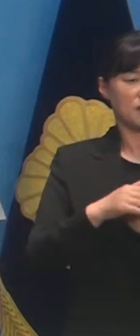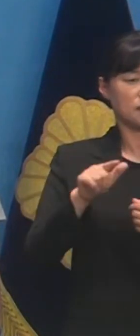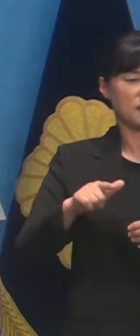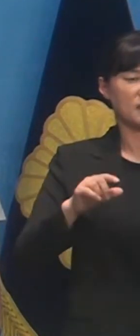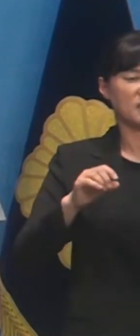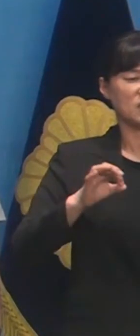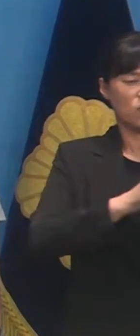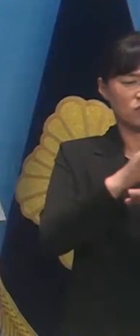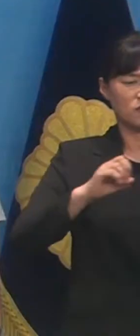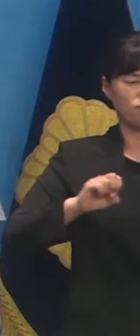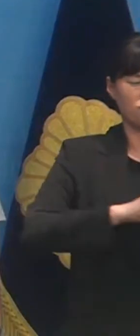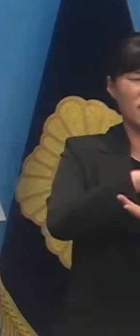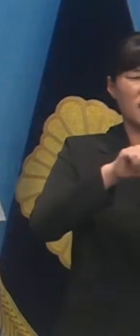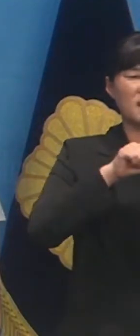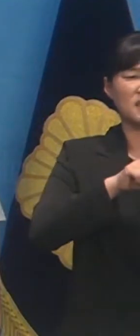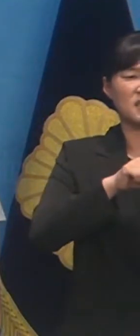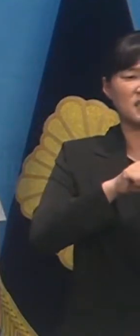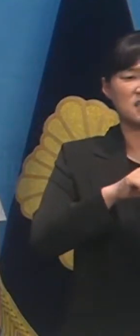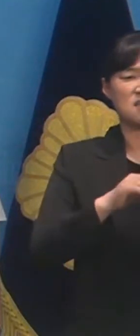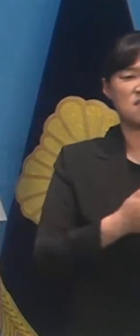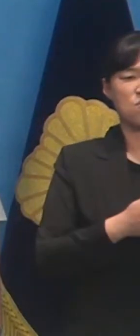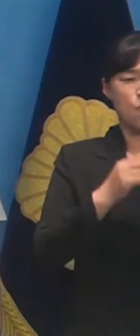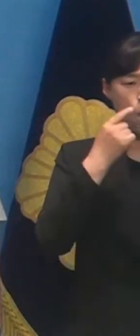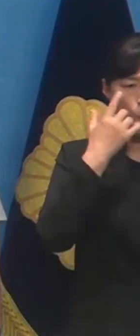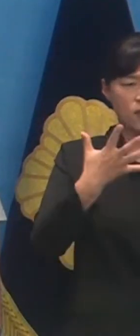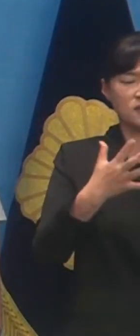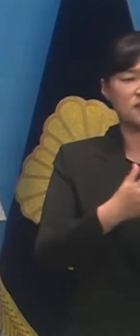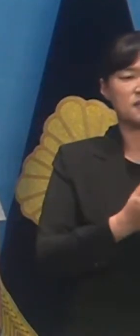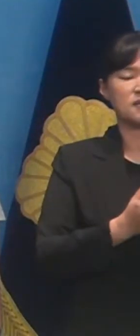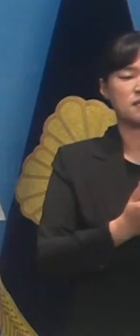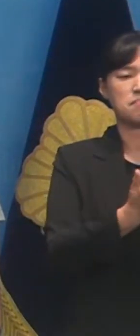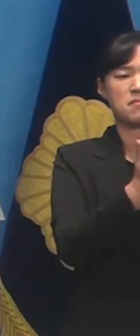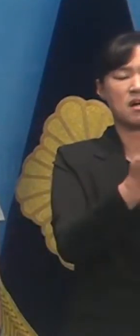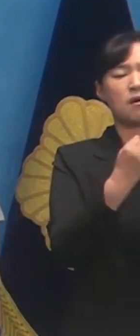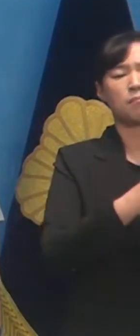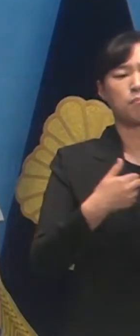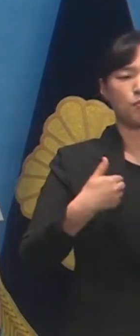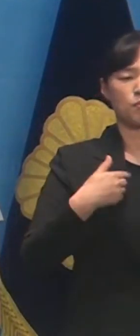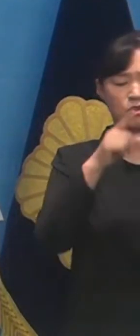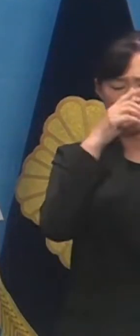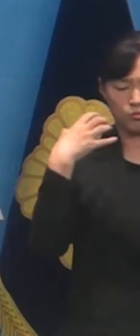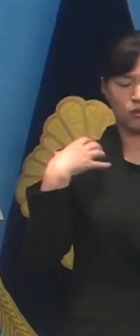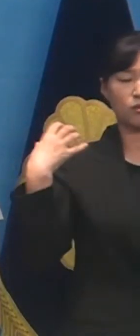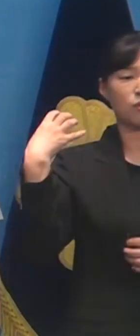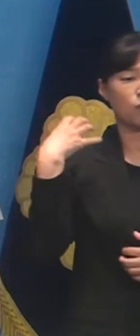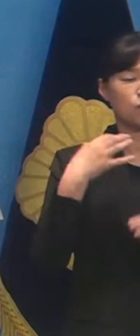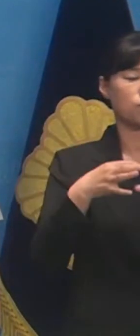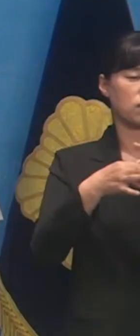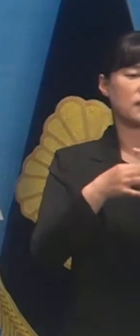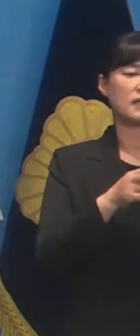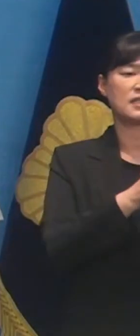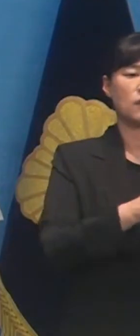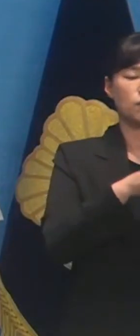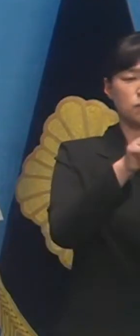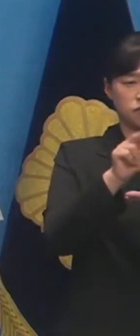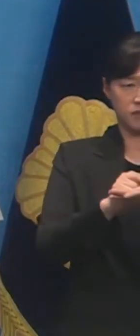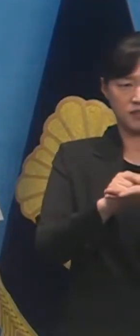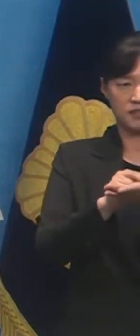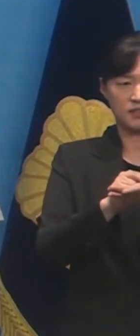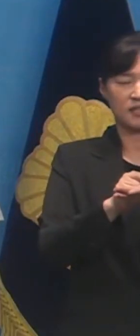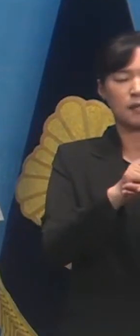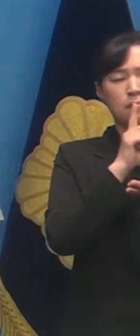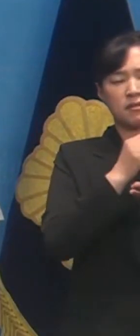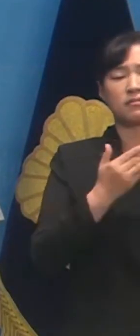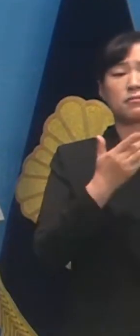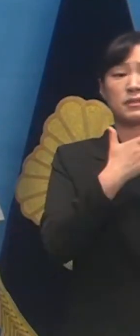내란을 단호하게 배격하는 것이 필요합니다. 정부의 역할과 관련해 산업은행의 문제를 지적하지